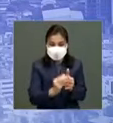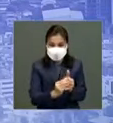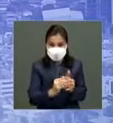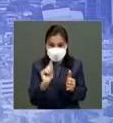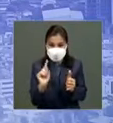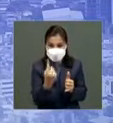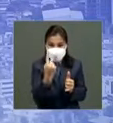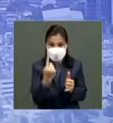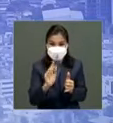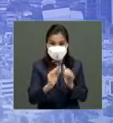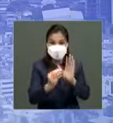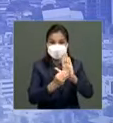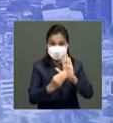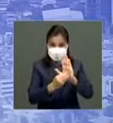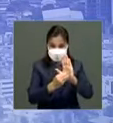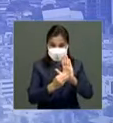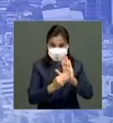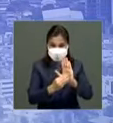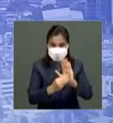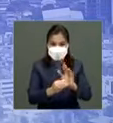างกรุงเทพมหานครที่รายงานมา